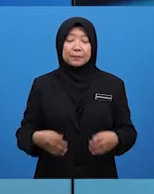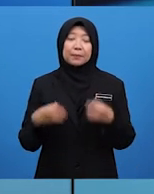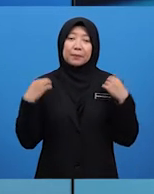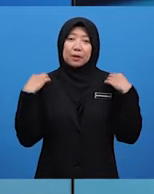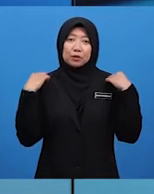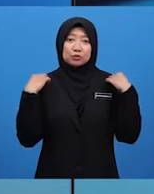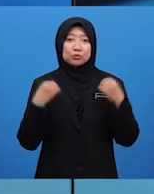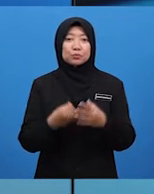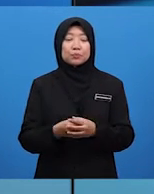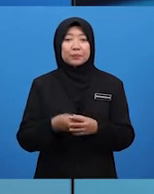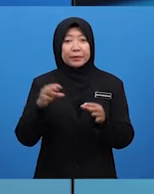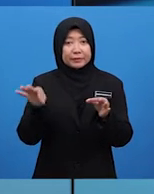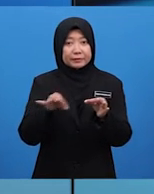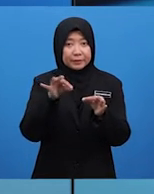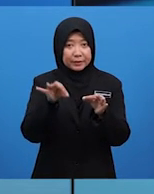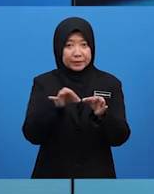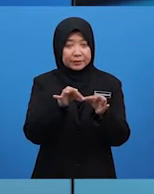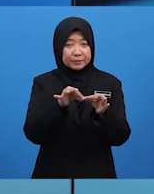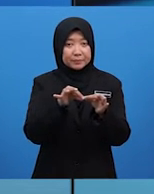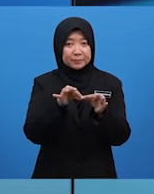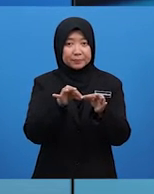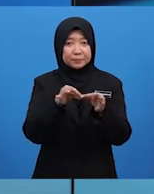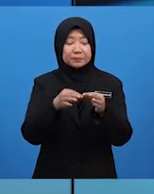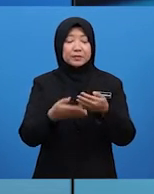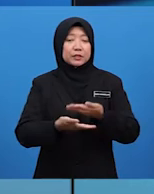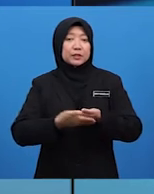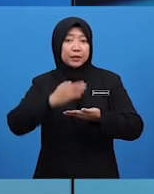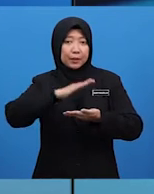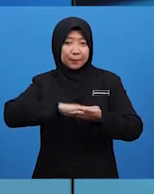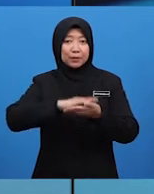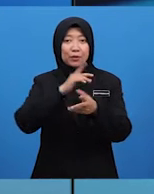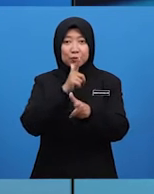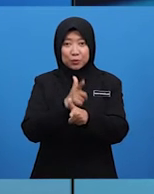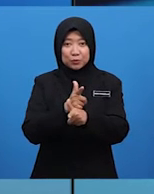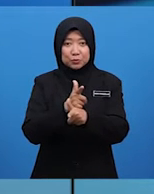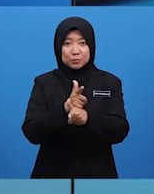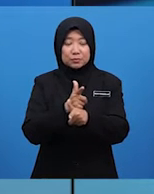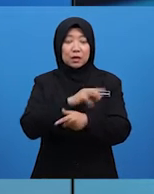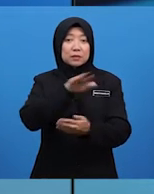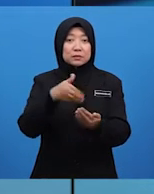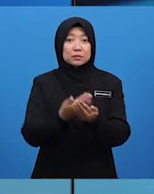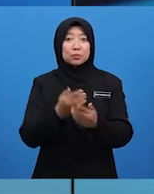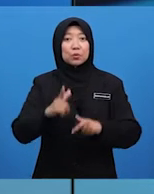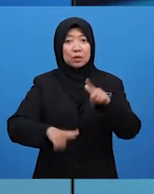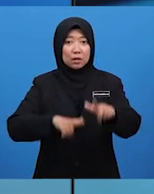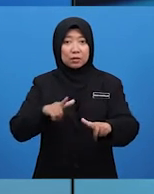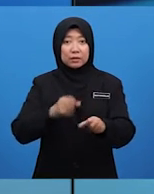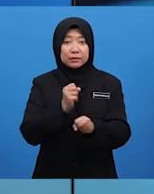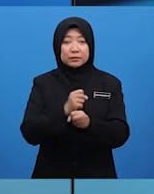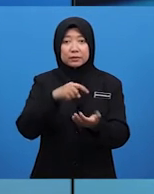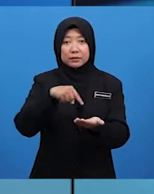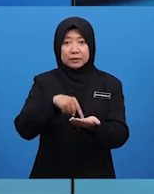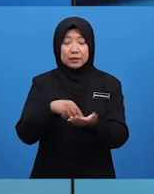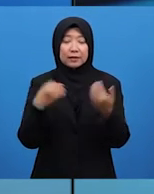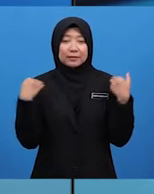serta menjahit kelepek lurus. Semua langkah kerja ini